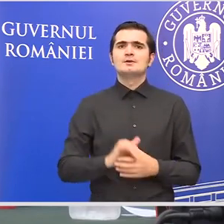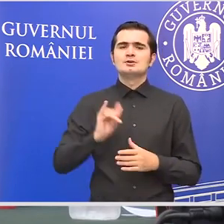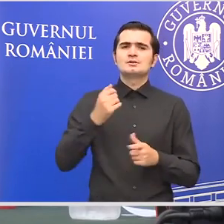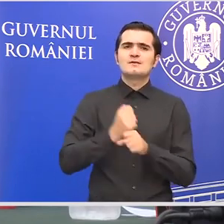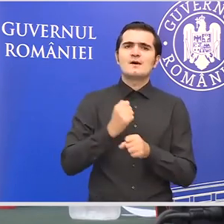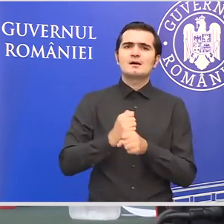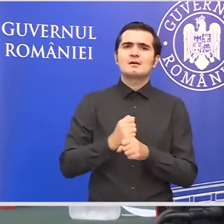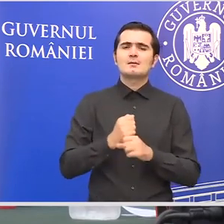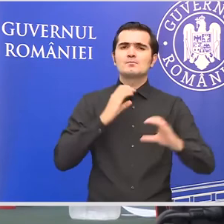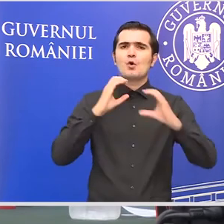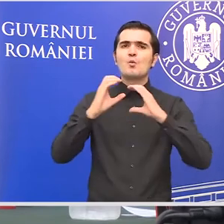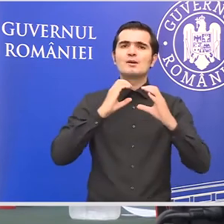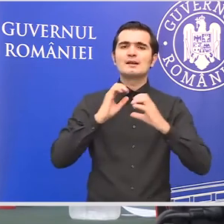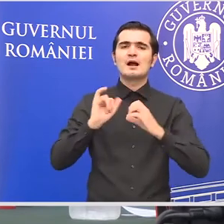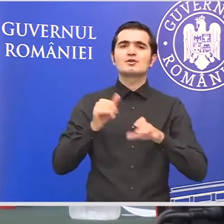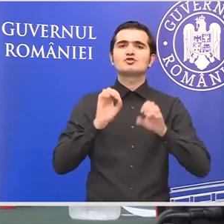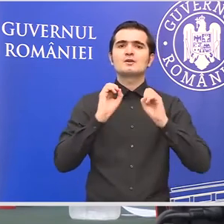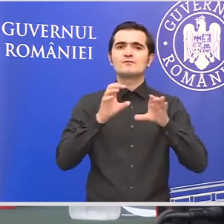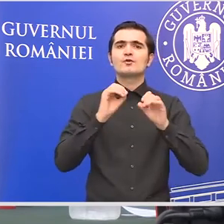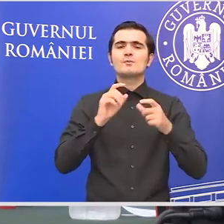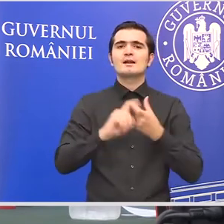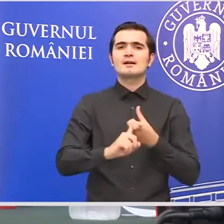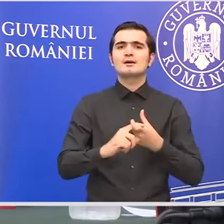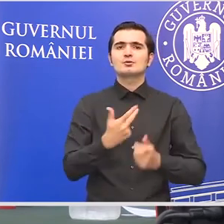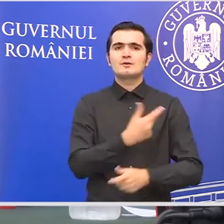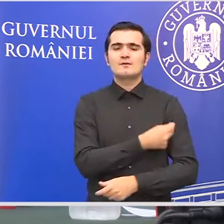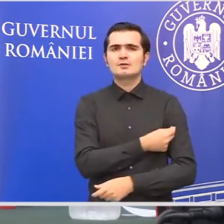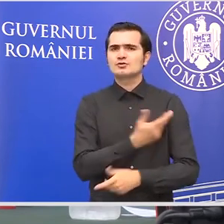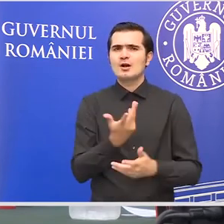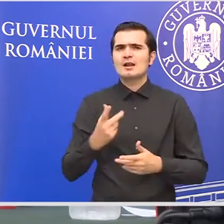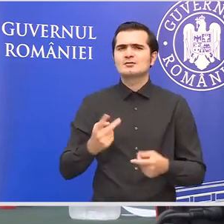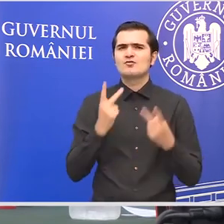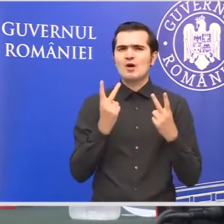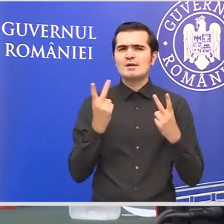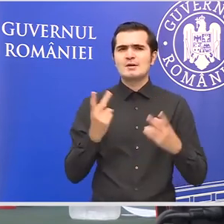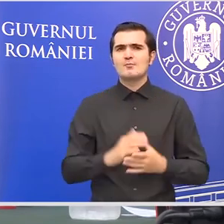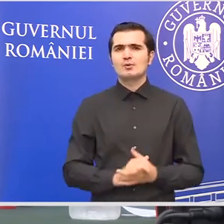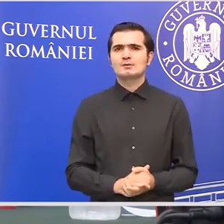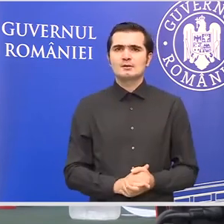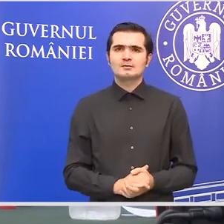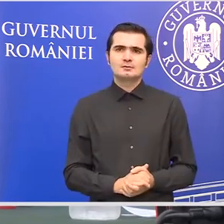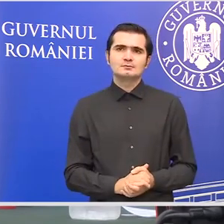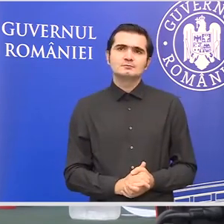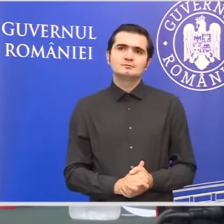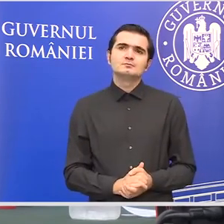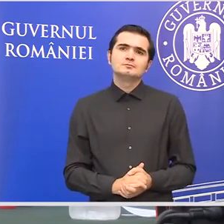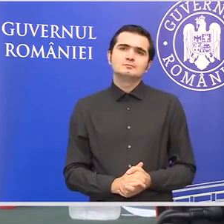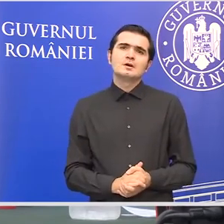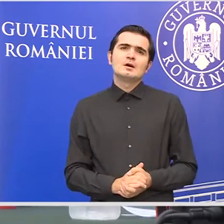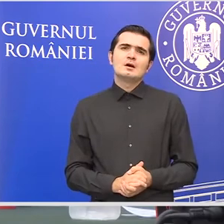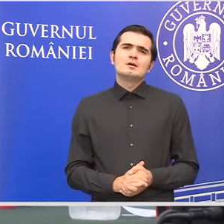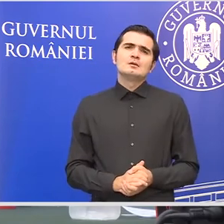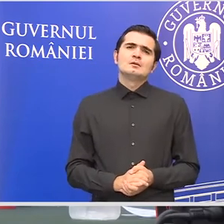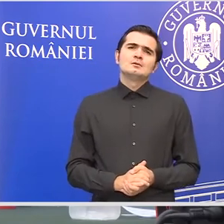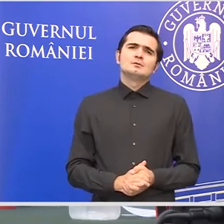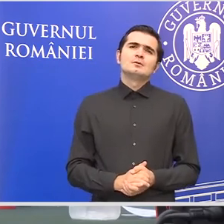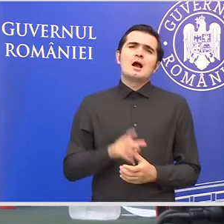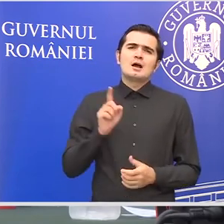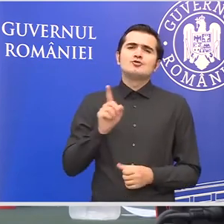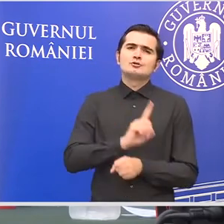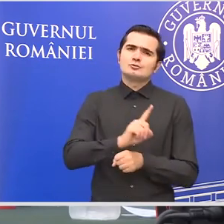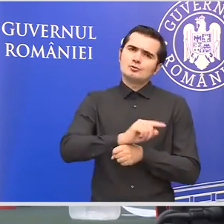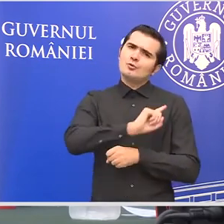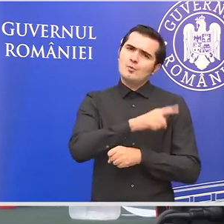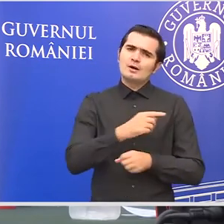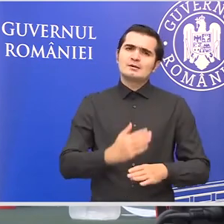pentru că comunicarea și informarea pe tema vaccinării este foarte importantă. Este unul dintre elementele care pot să